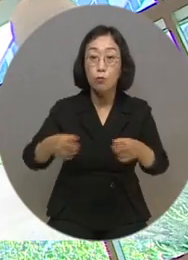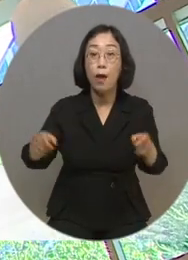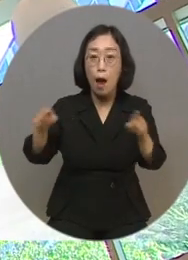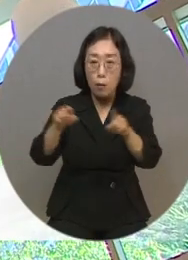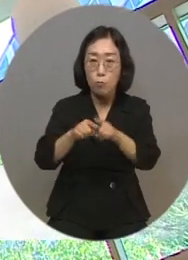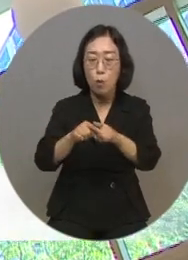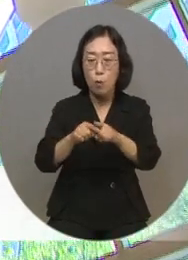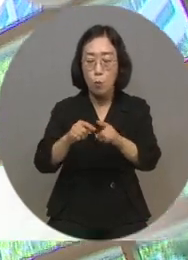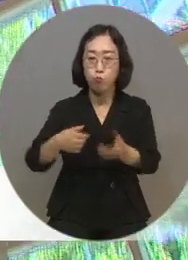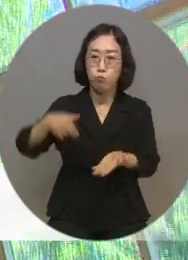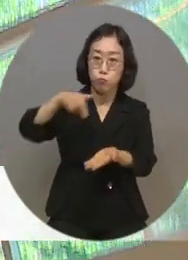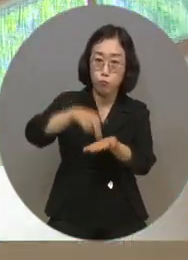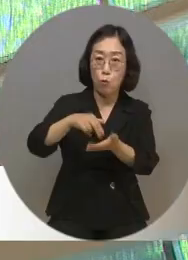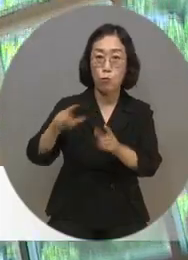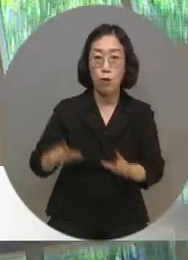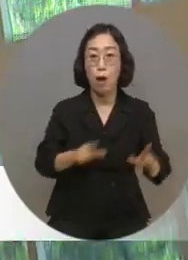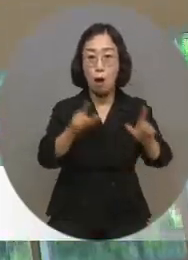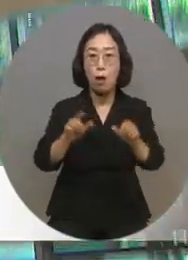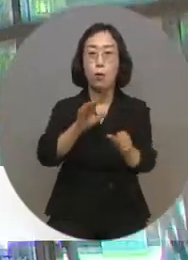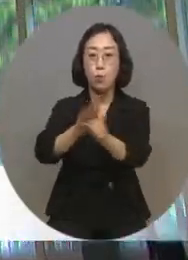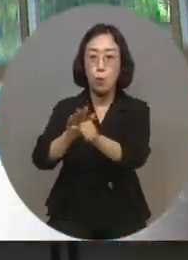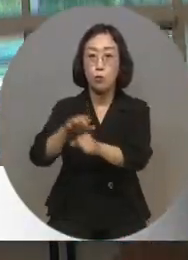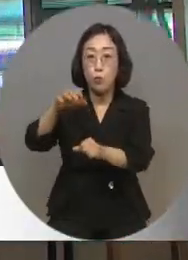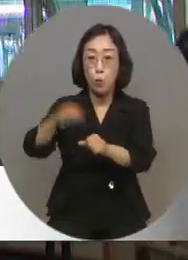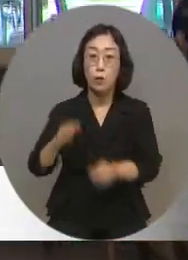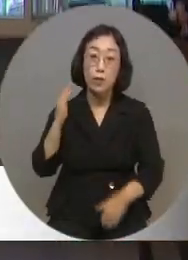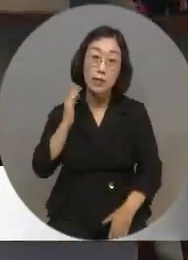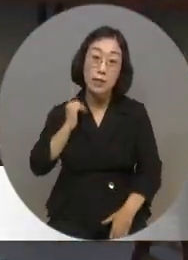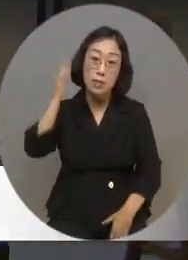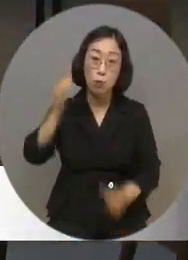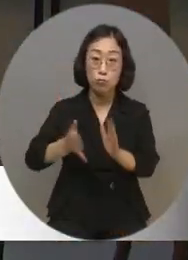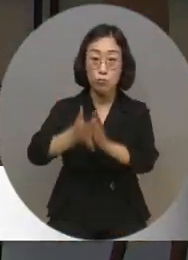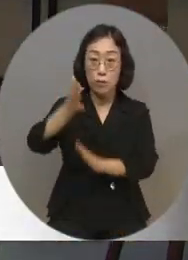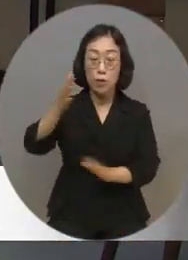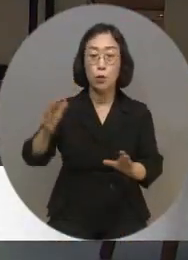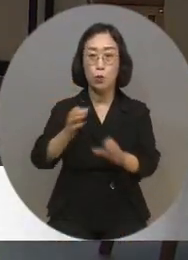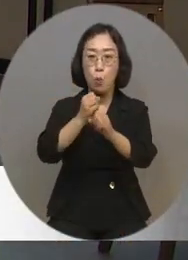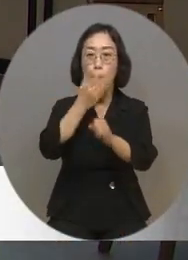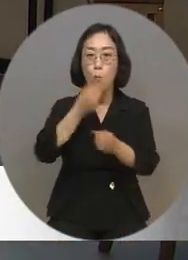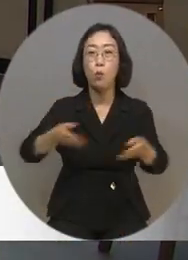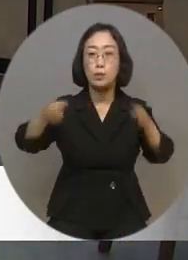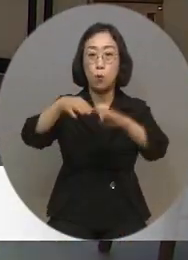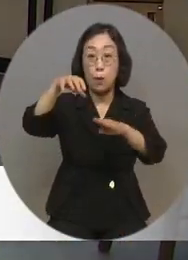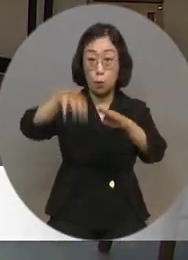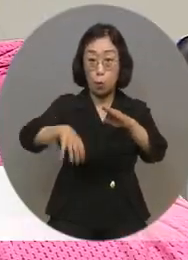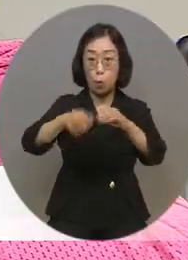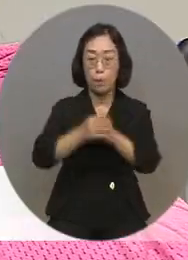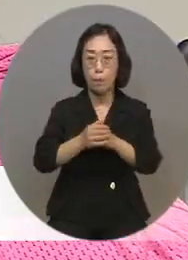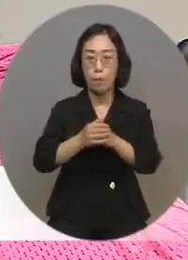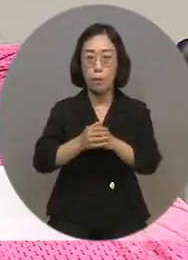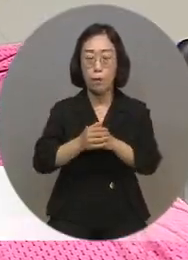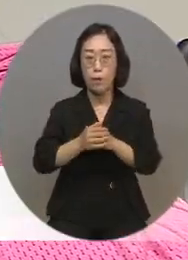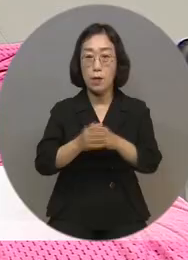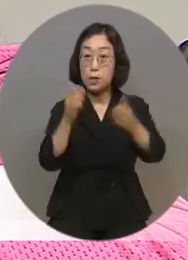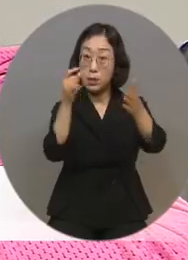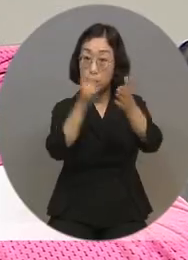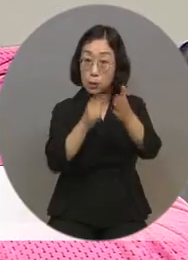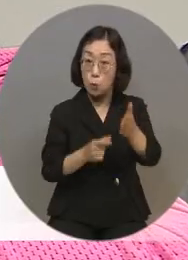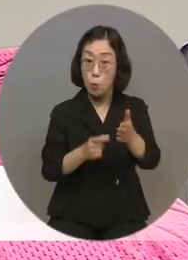주체적인 삶을 살아갈 수 있도록 지원하고 있는 의정부시 장애인 종합복지관. 복지관 등록